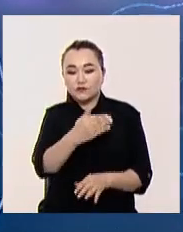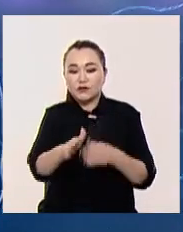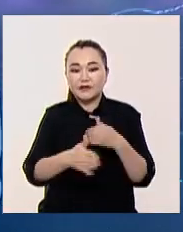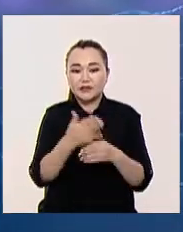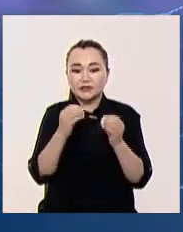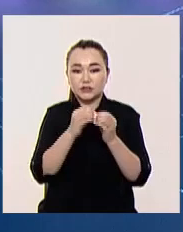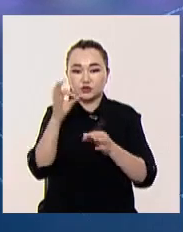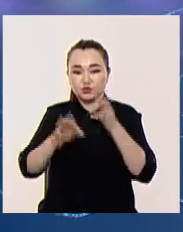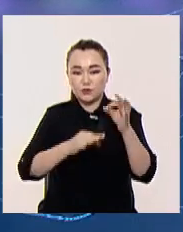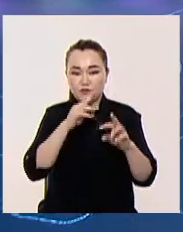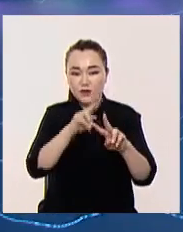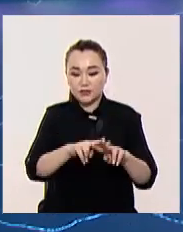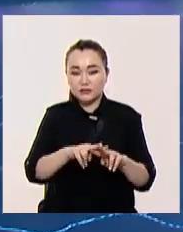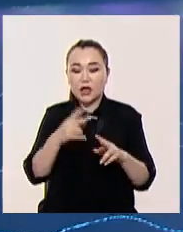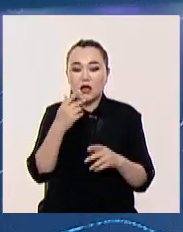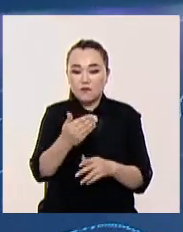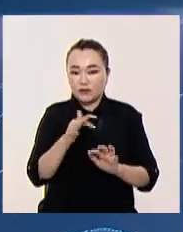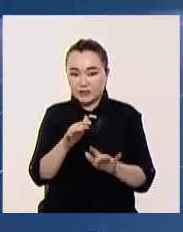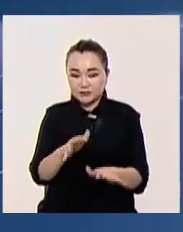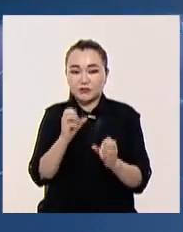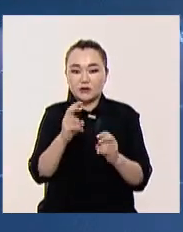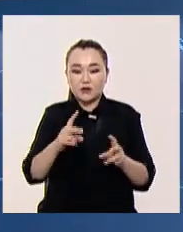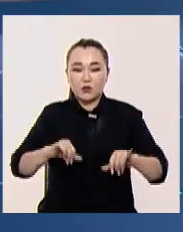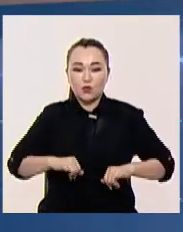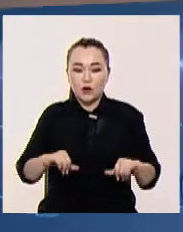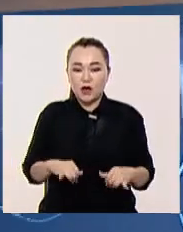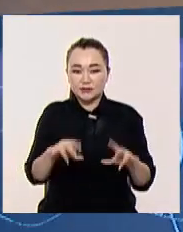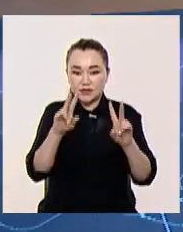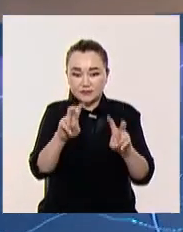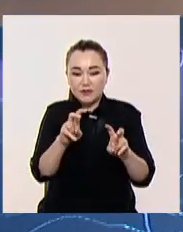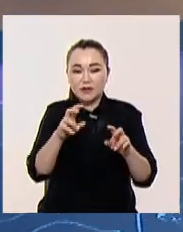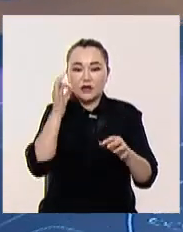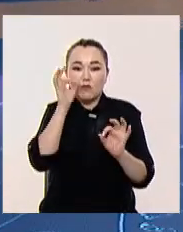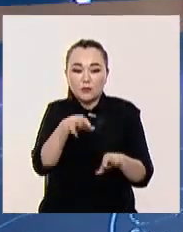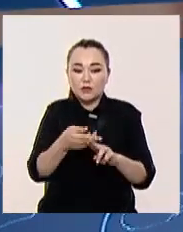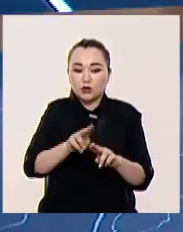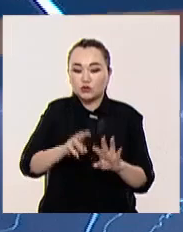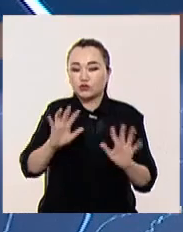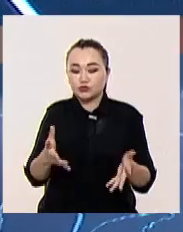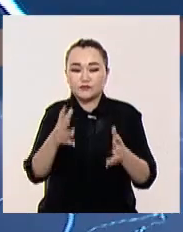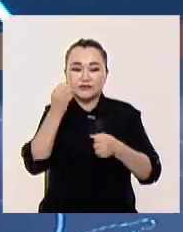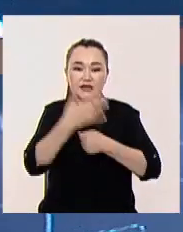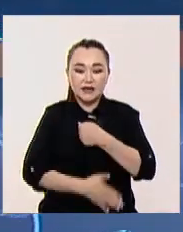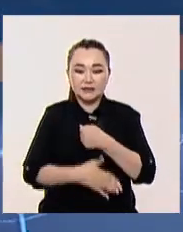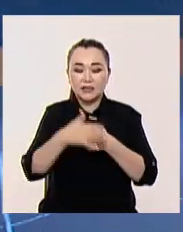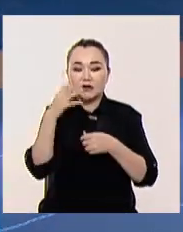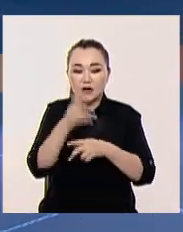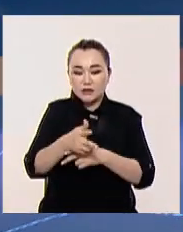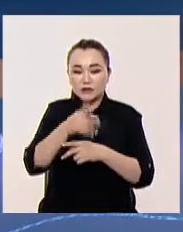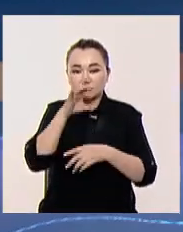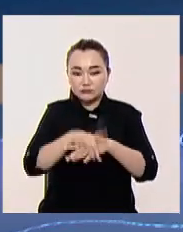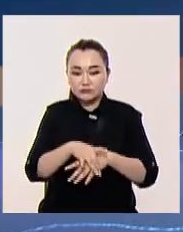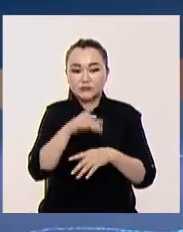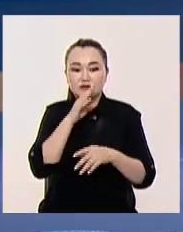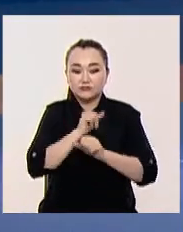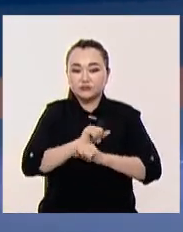назначили 10 суток ареста, а его действия расценили как хулиганство. Напомню, этот инцидент произошел в столице. Кадры домогательств